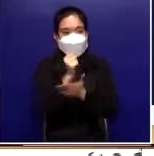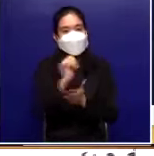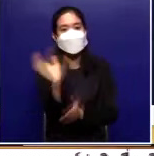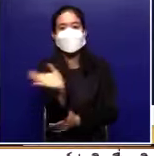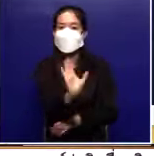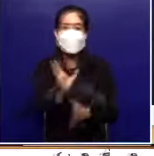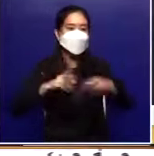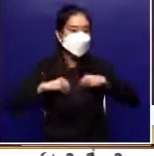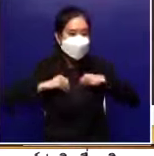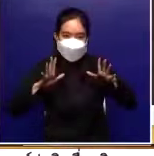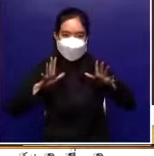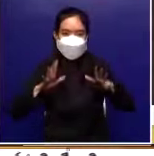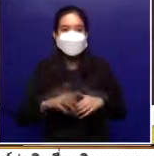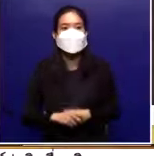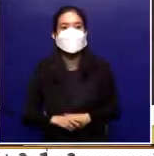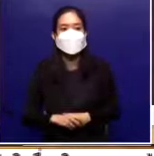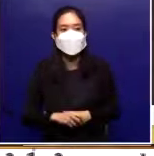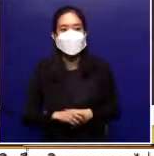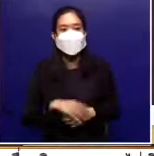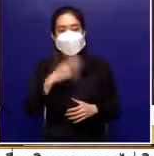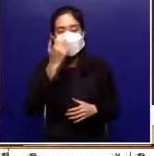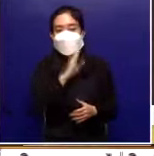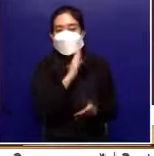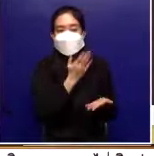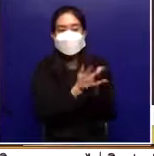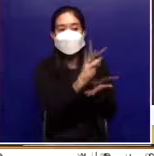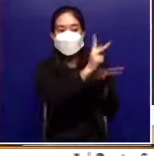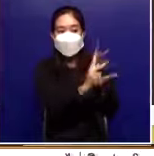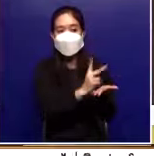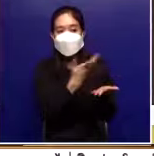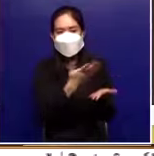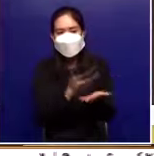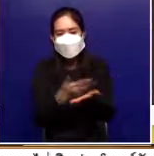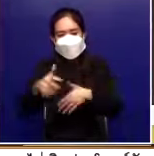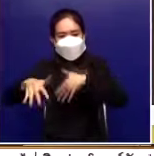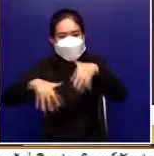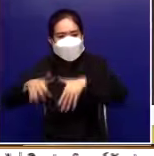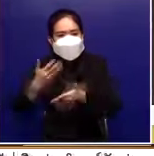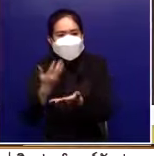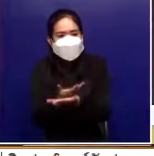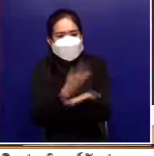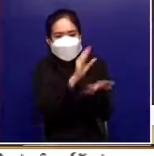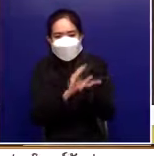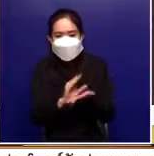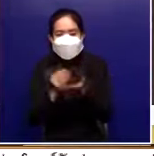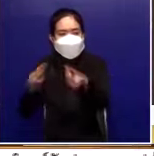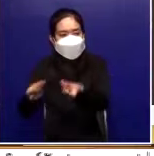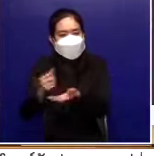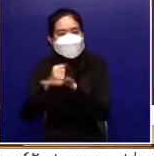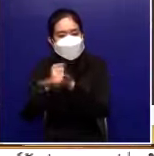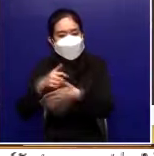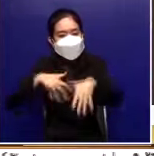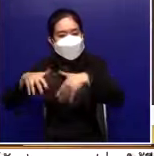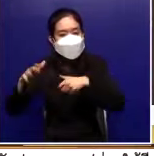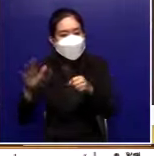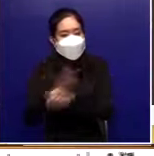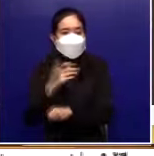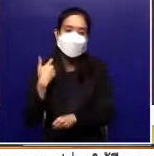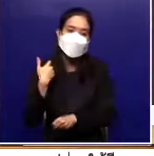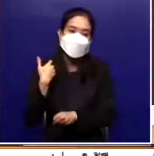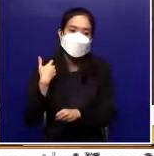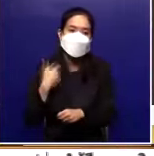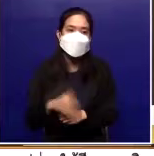าจะไม่ให้ผ่านเนี่ยเดี๋ยวจะเงินไม่ได้ใช้ประชาชนจะเดือดร้อนผมบอกเลยครับมันเหมือนวัดใจกันท่านประธานครับถ้าเทลงไปหมดหน้าตัก